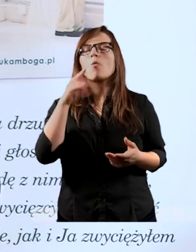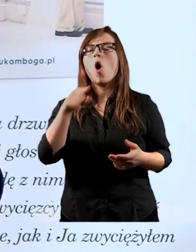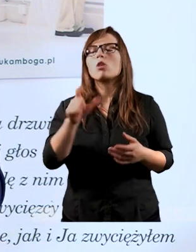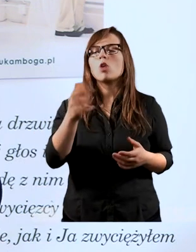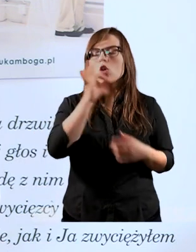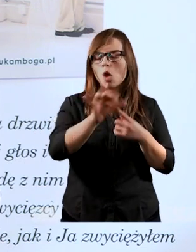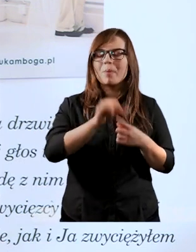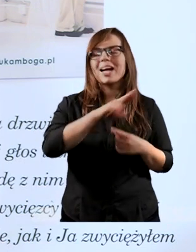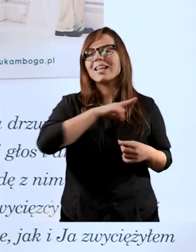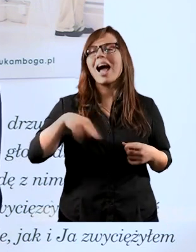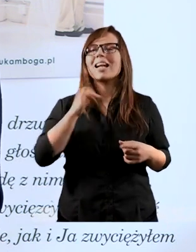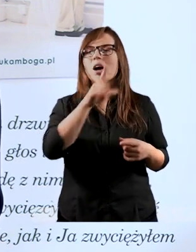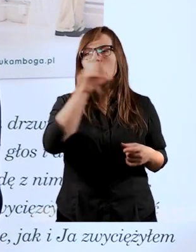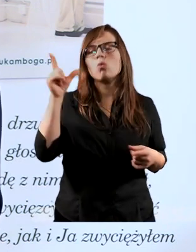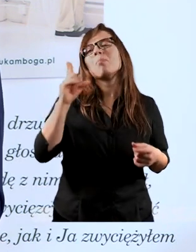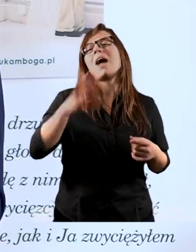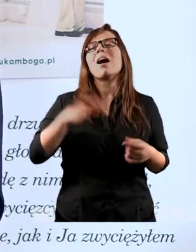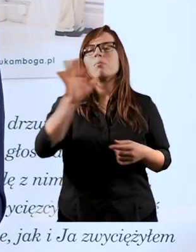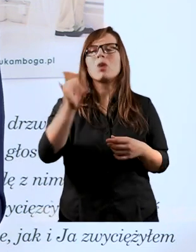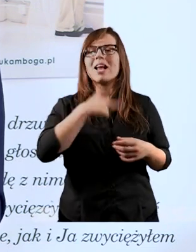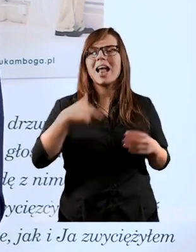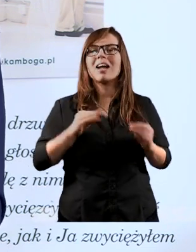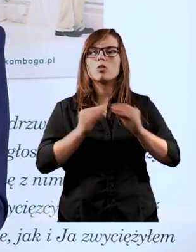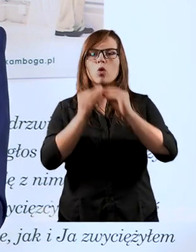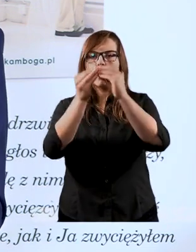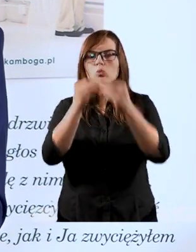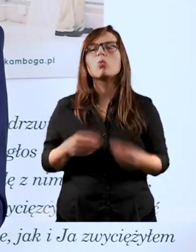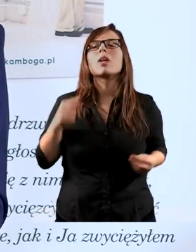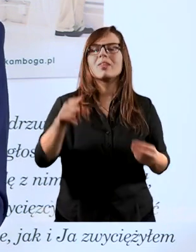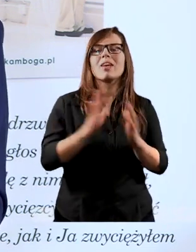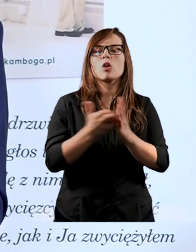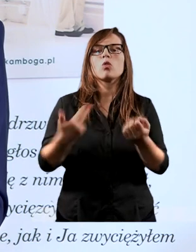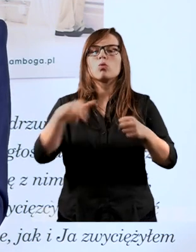co dobre jest dla nas jako ludzi. Pan Bóg jako nasz konstruktor w tej księdze, którą